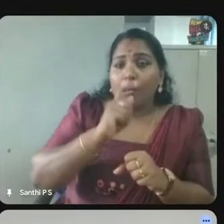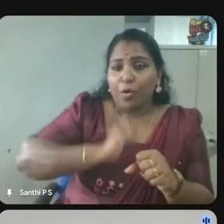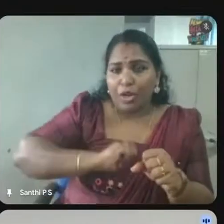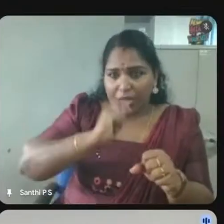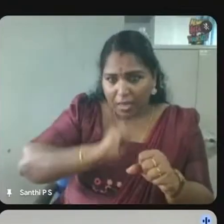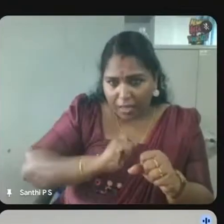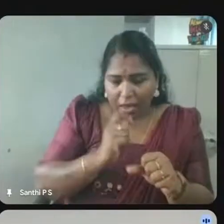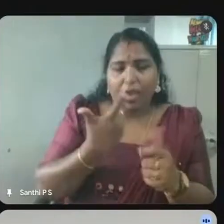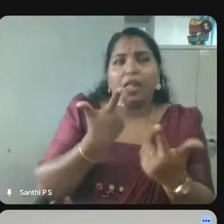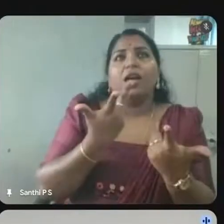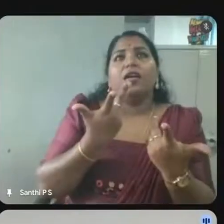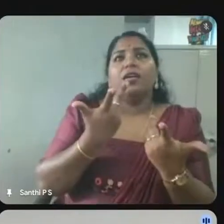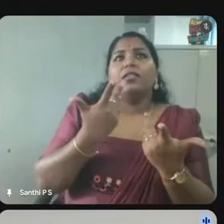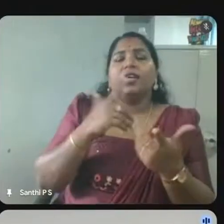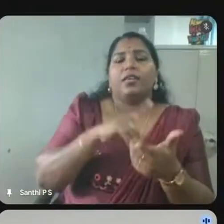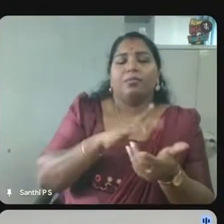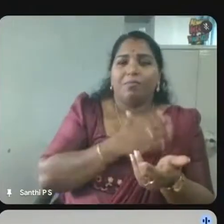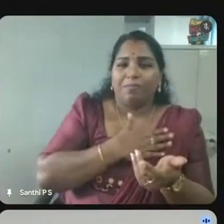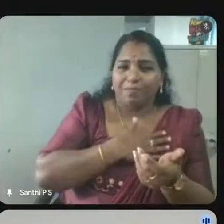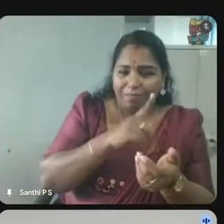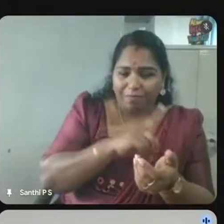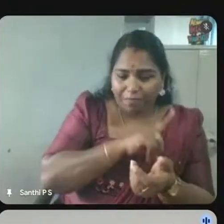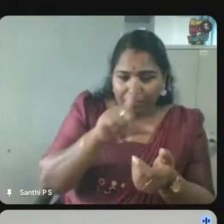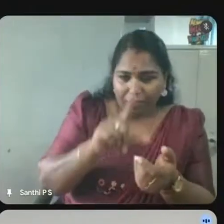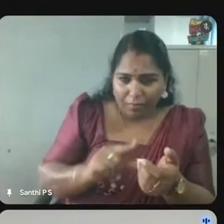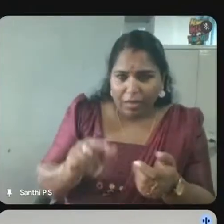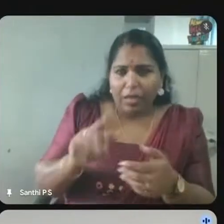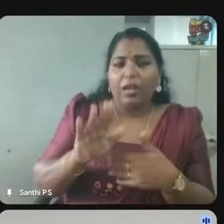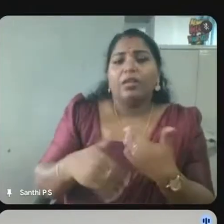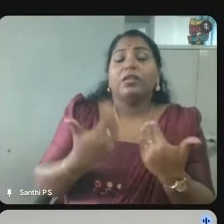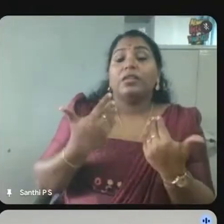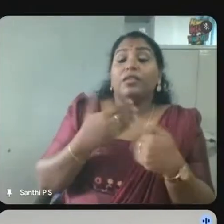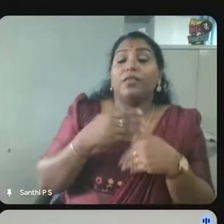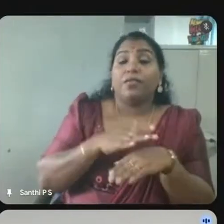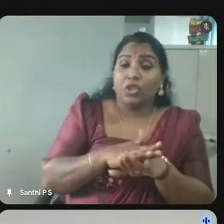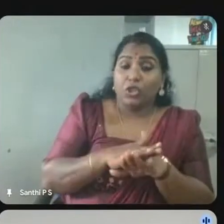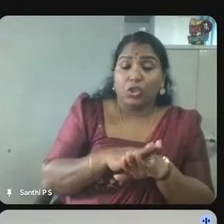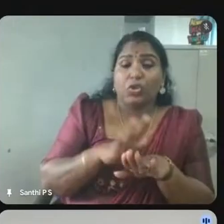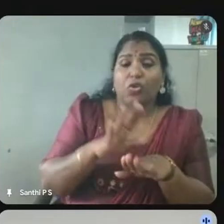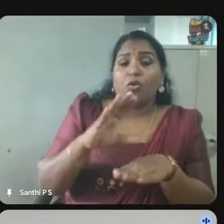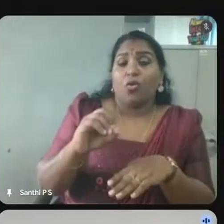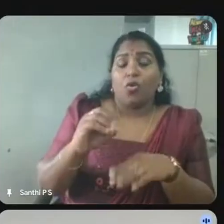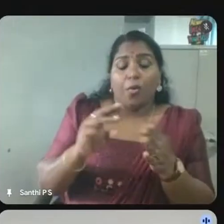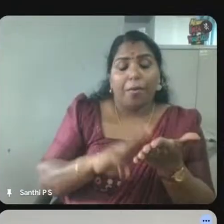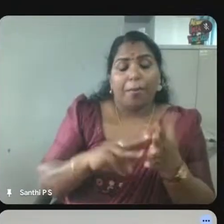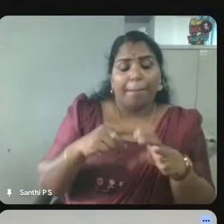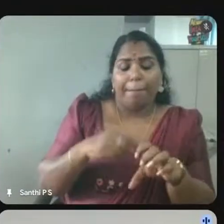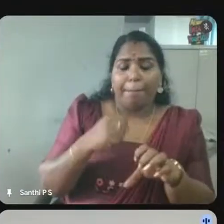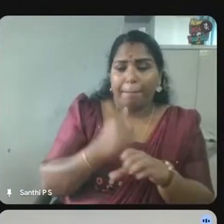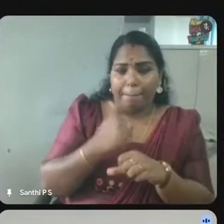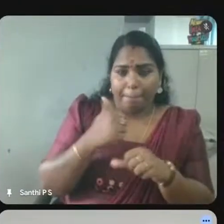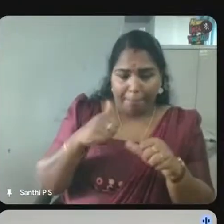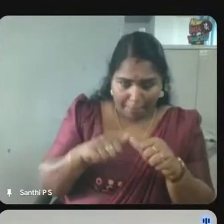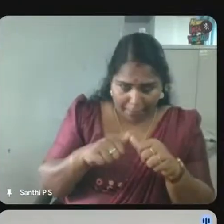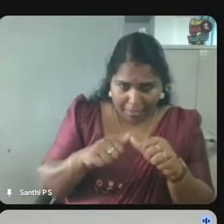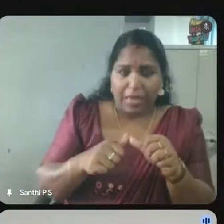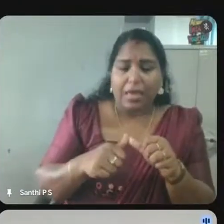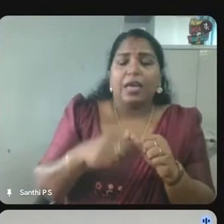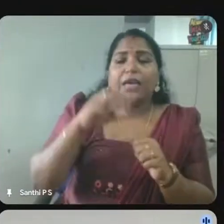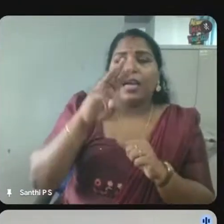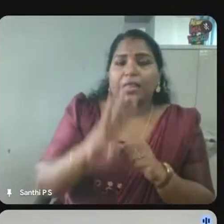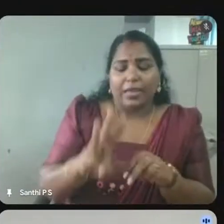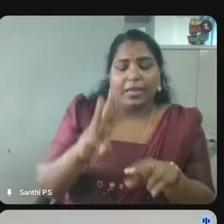ചീര, പിന്നെ ഫിഷ്, പിന്നെ ഒമേഗ 3 ഫാറ്റി ആസിഡ്സ് അടങ്ങിയിട്ടുള്ള എല്ലാ ഭക്ഷണങ്ങളും, ഫിഷ് ലിവർ ഓയിൽ, ഫിഷ് പോലെ